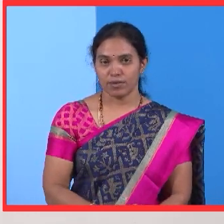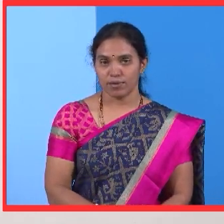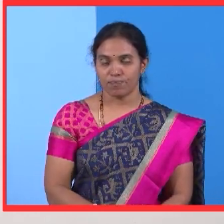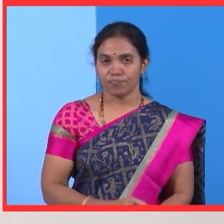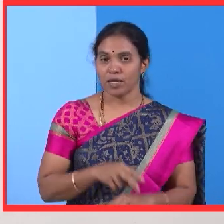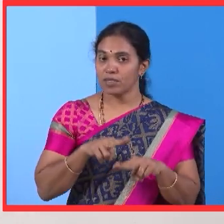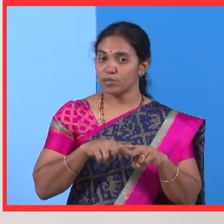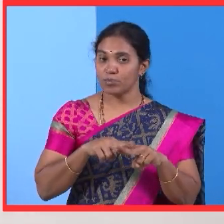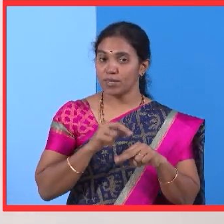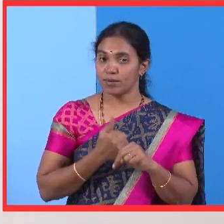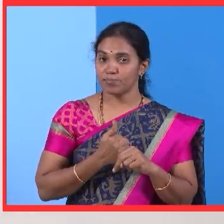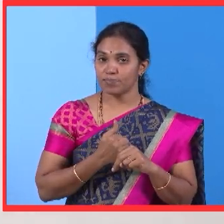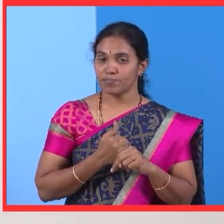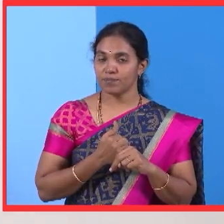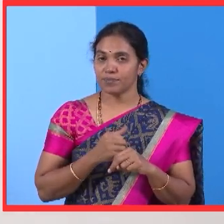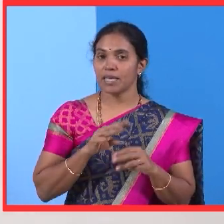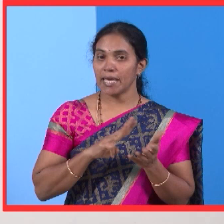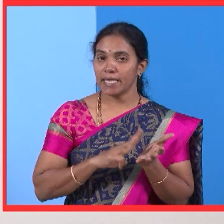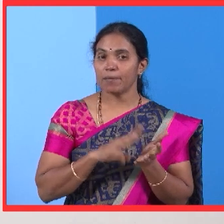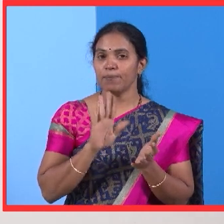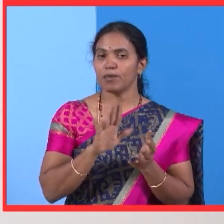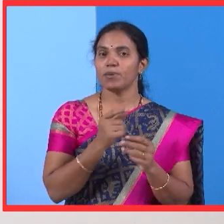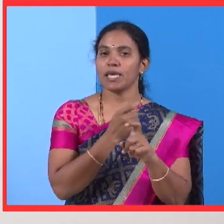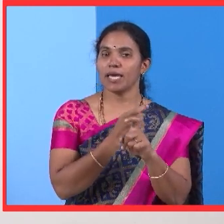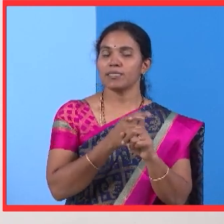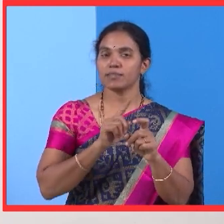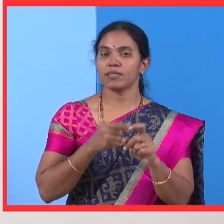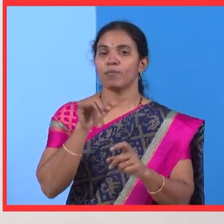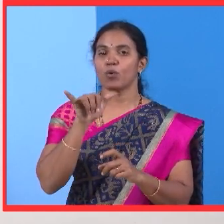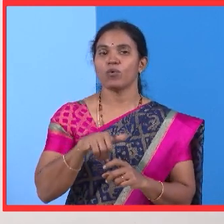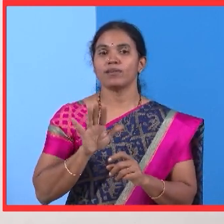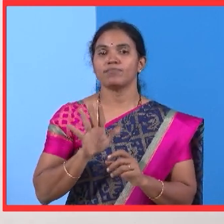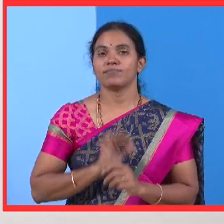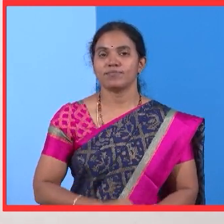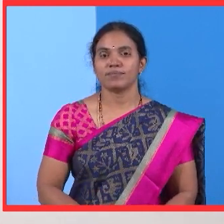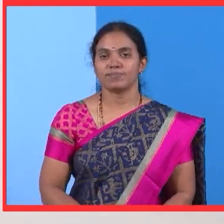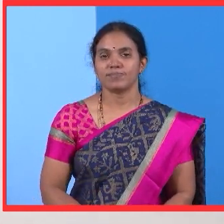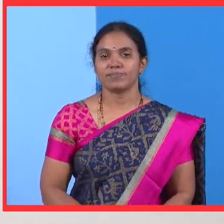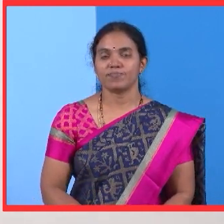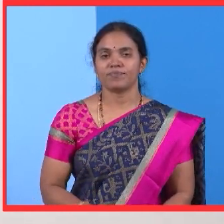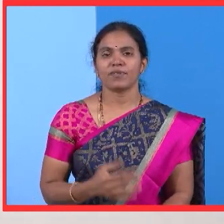கமா ஒய் என்க நாம் எம் ஆஃப் எக்ஸ் கமா ஒய் என்னன்னு தான் இப்போ கண்டுபிடிக்க போகிறோம் நம்ம முதல்ல அதை கண்டுபிடிக்கிறதுக்கு ஏற்கனவே